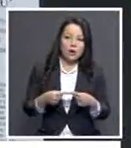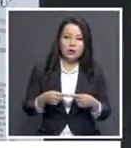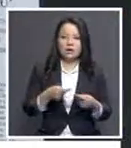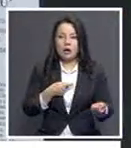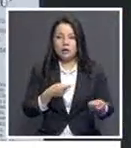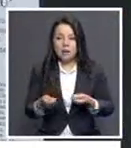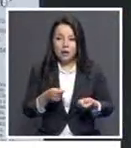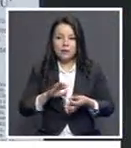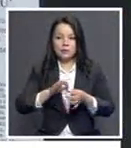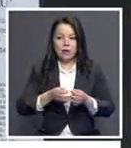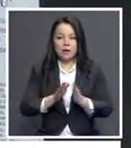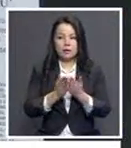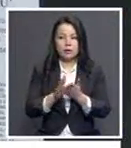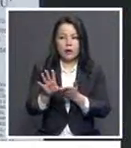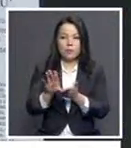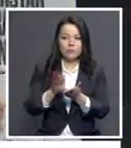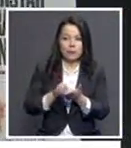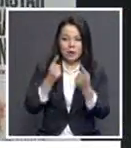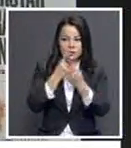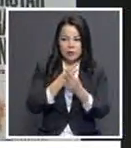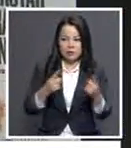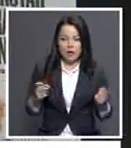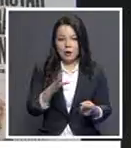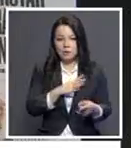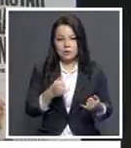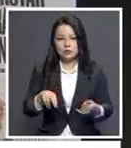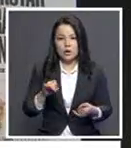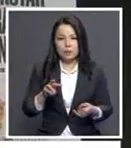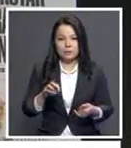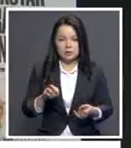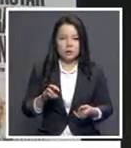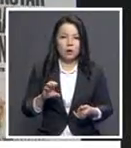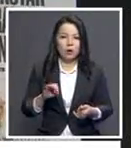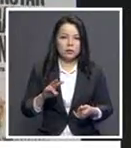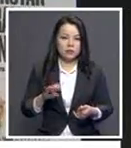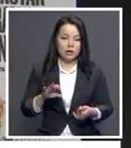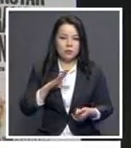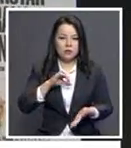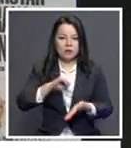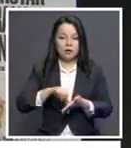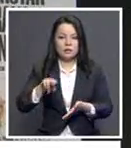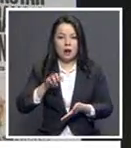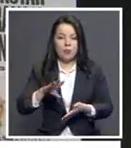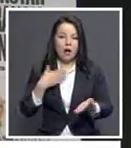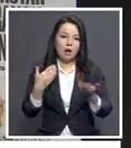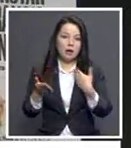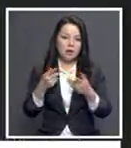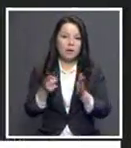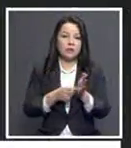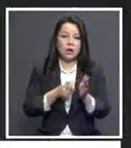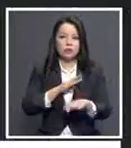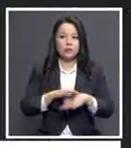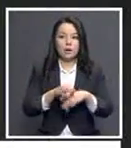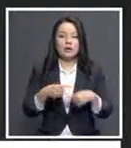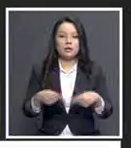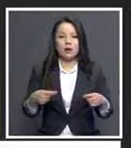жетекшілік атты кітаптың көшірмесінен үзінді жариялады. Онда Джеймс Комидің Трамппен өзара қарым-қатынасынан бөлек тергеу кезінде болған